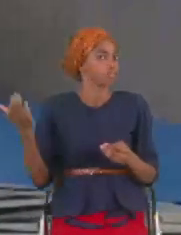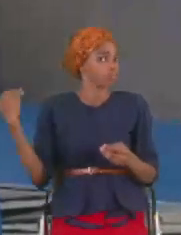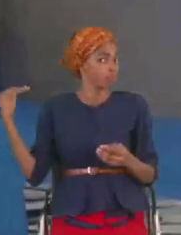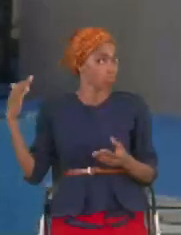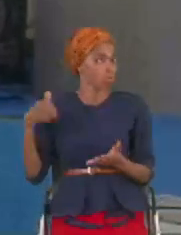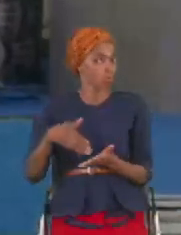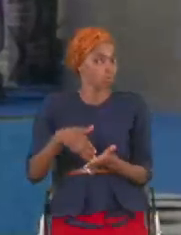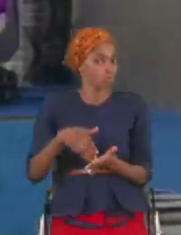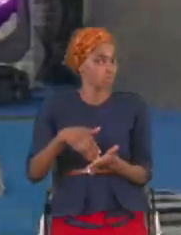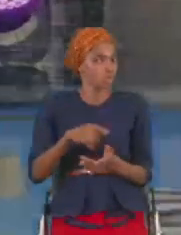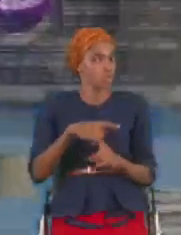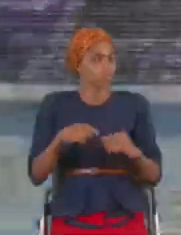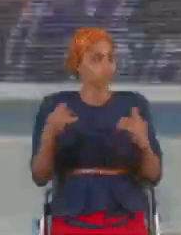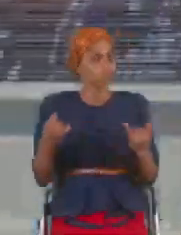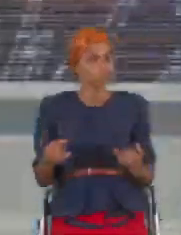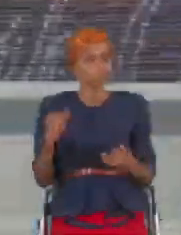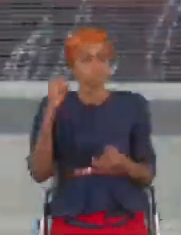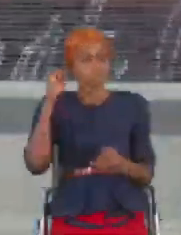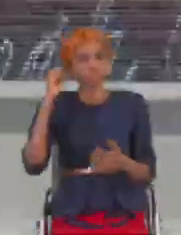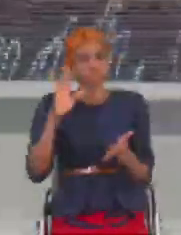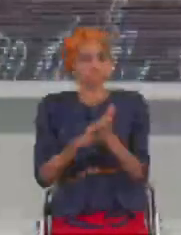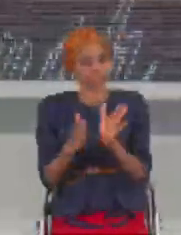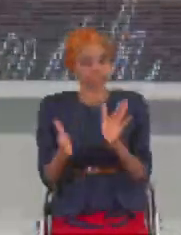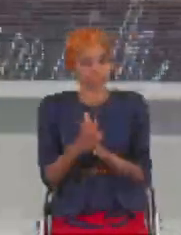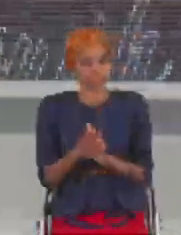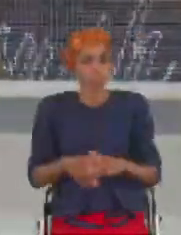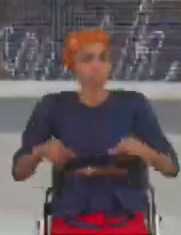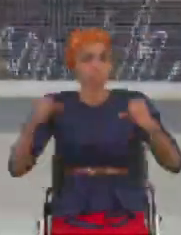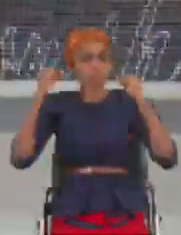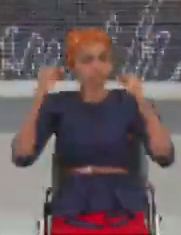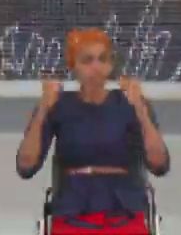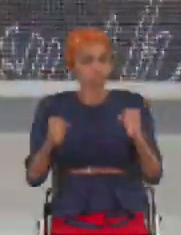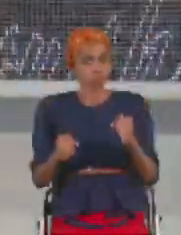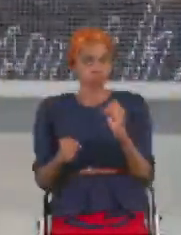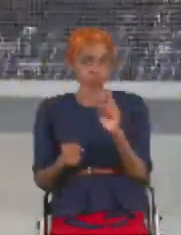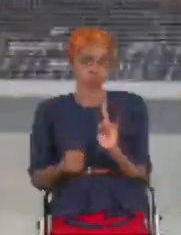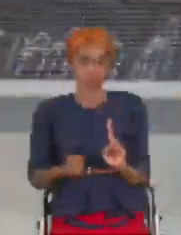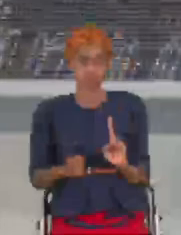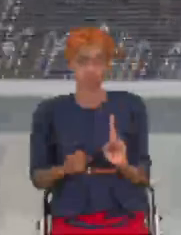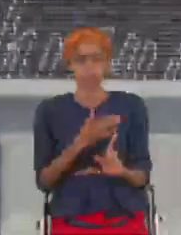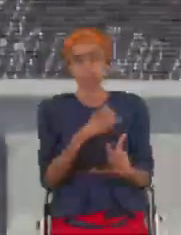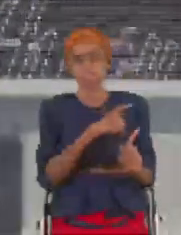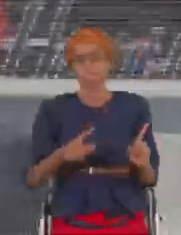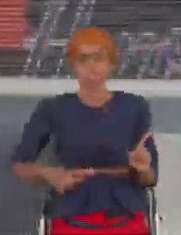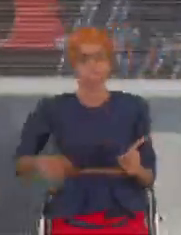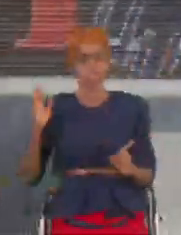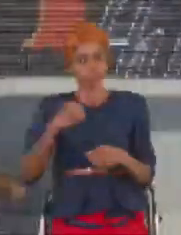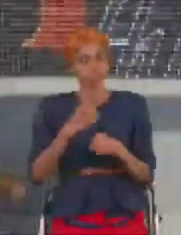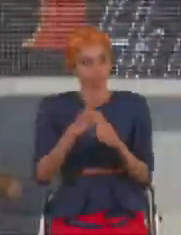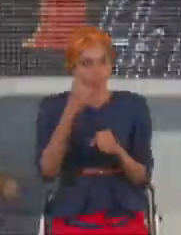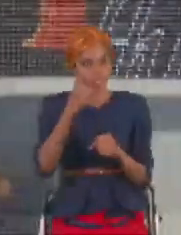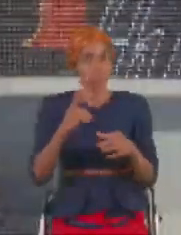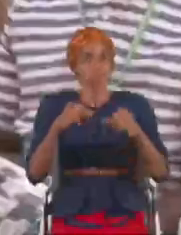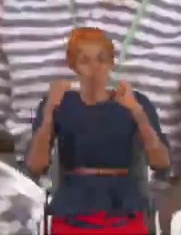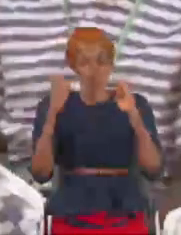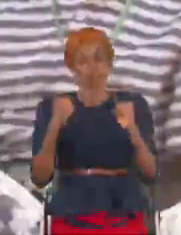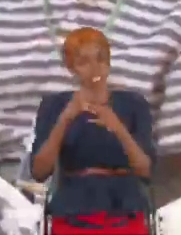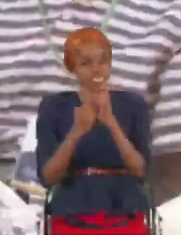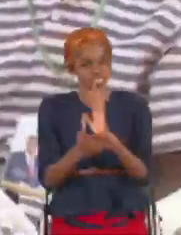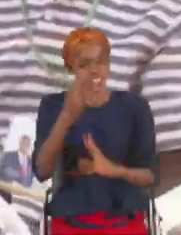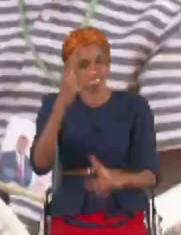faible avant maintenant il est devenu le plus fort et le seigneur te rendras